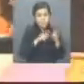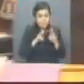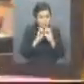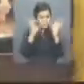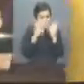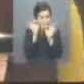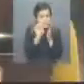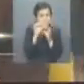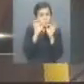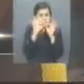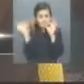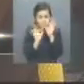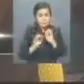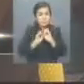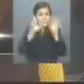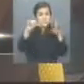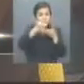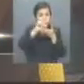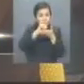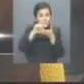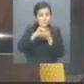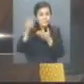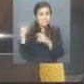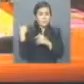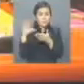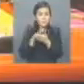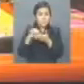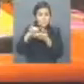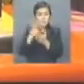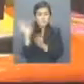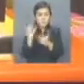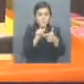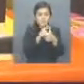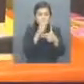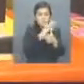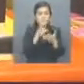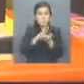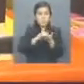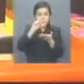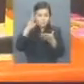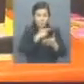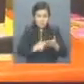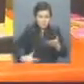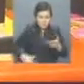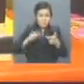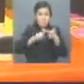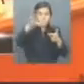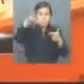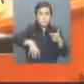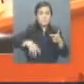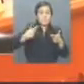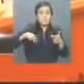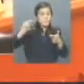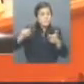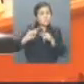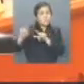าจะไม่มีการแก้ไขใน3ประเด็นหลักนั่นก็คือสถาบันพระมหากษัตริย์ศาลองค์กรอิสระและการแก้ไขเพื่อที่จะนิรโ